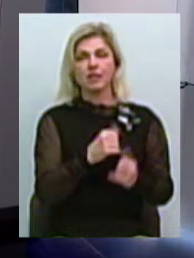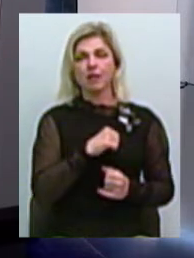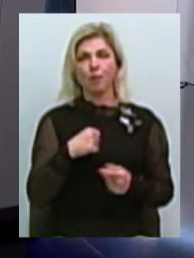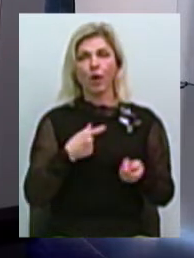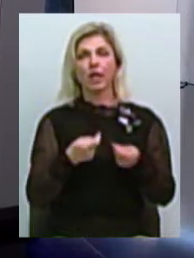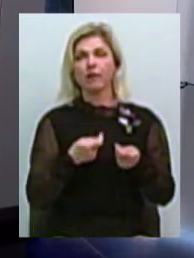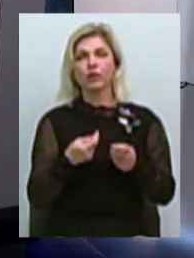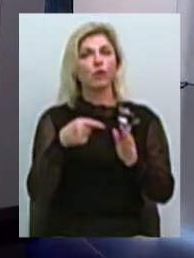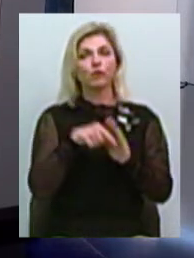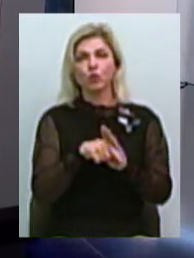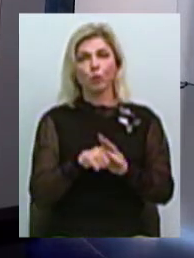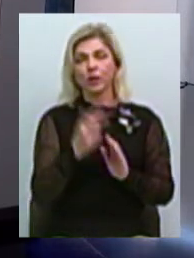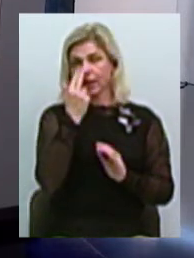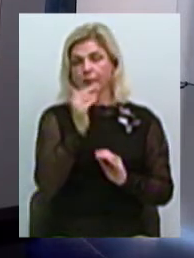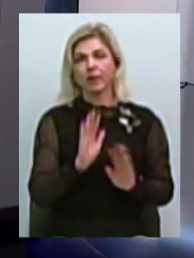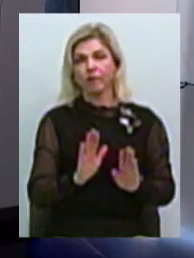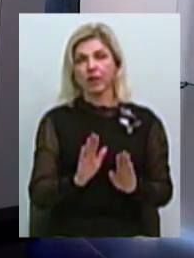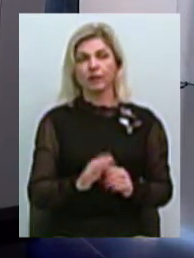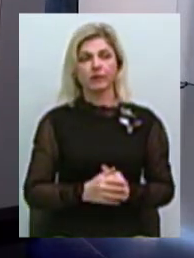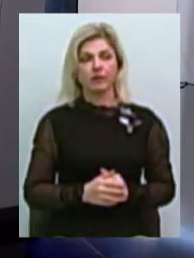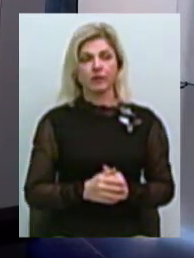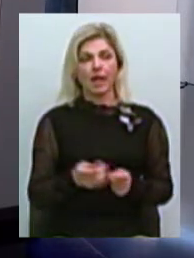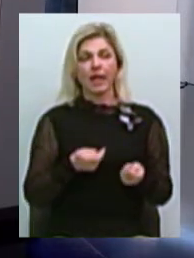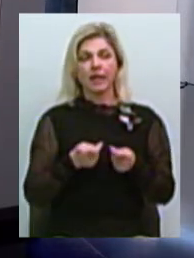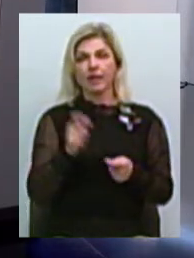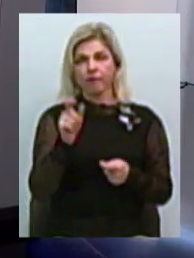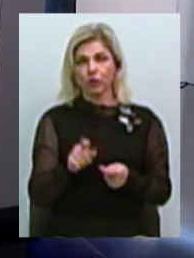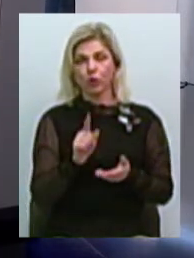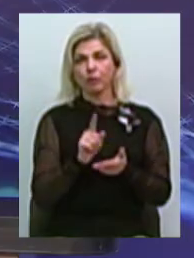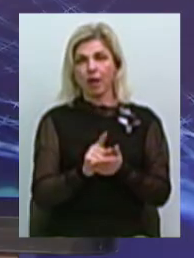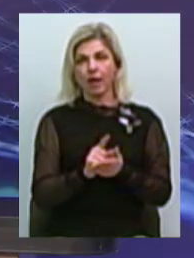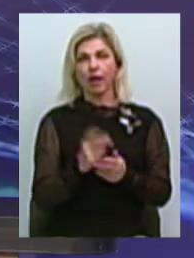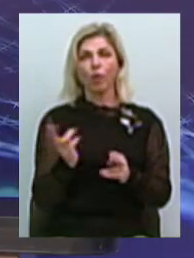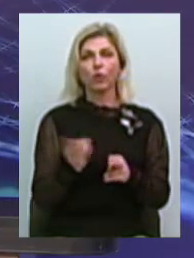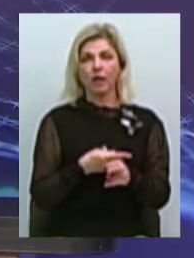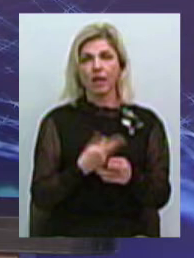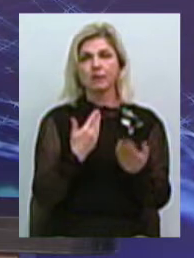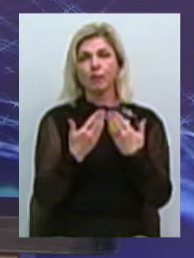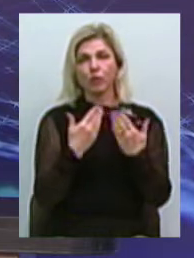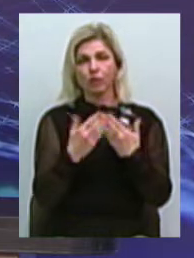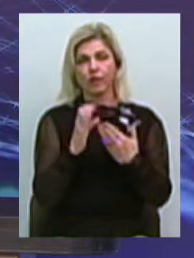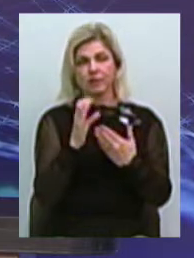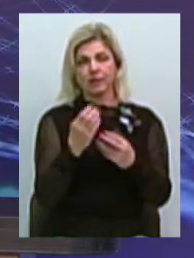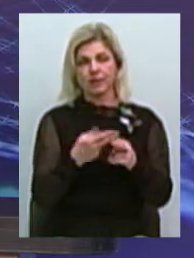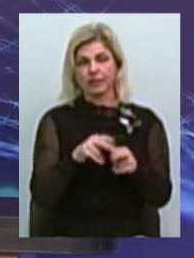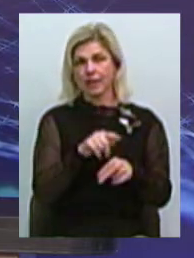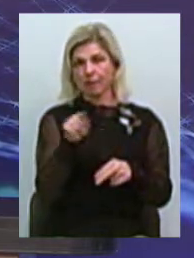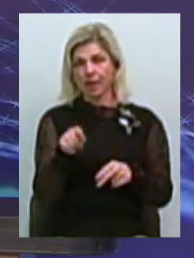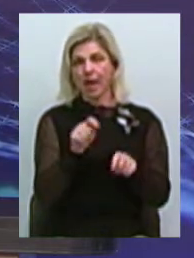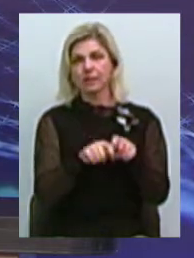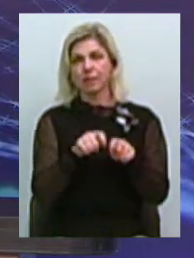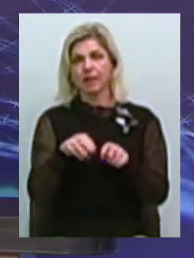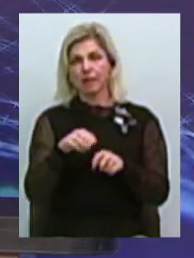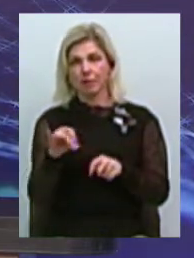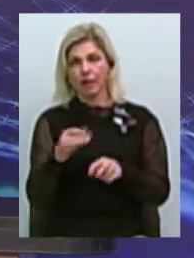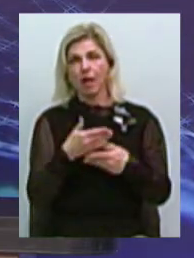В чому незвичайність? За великим рахунком керівник має уникати спілкування з даними експертами. Ми звикли, що ми